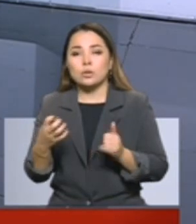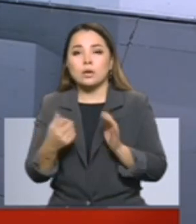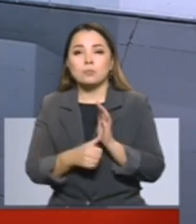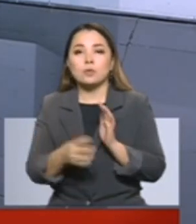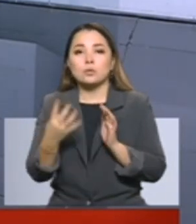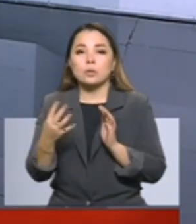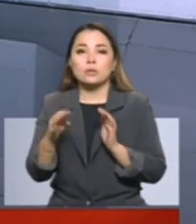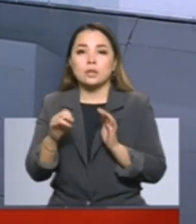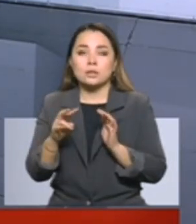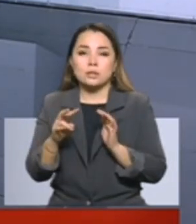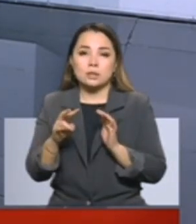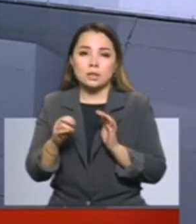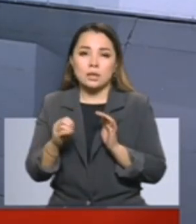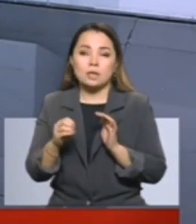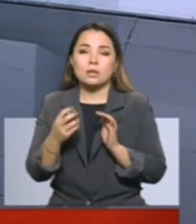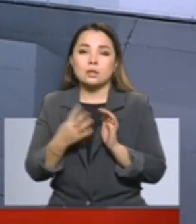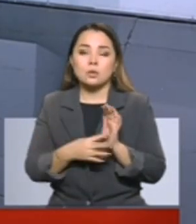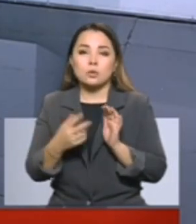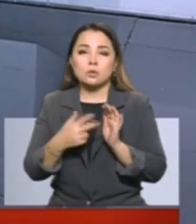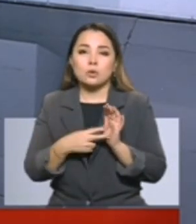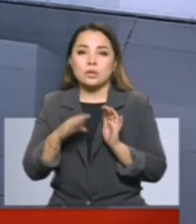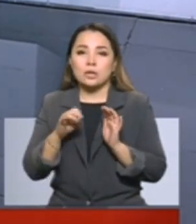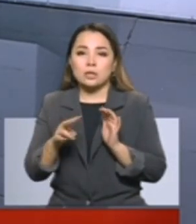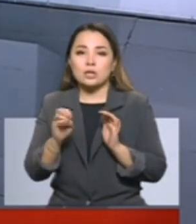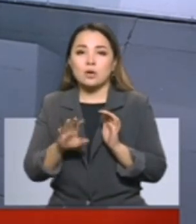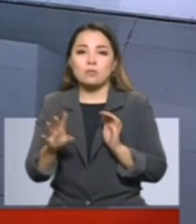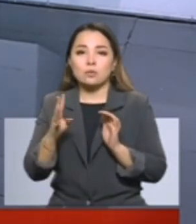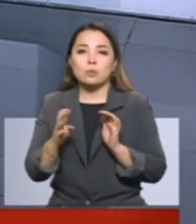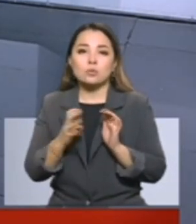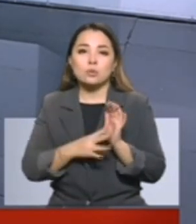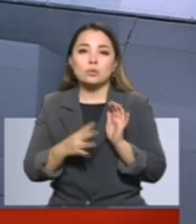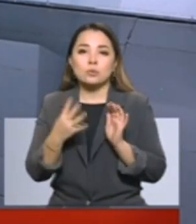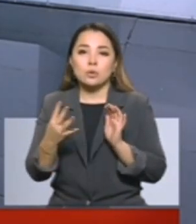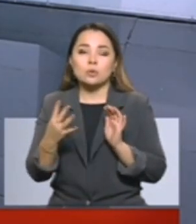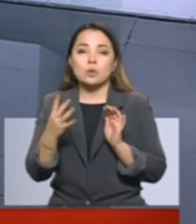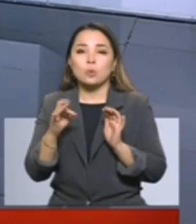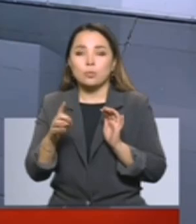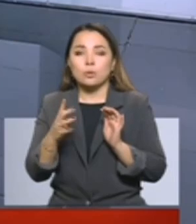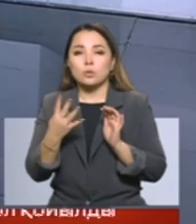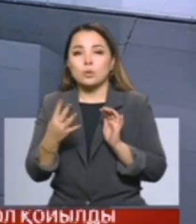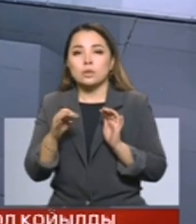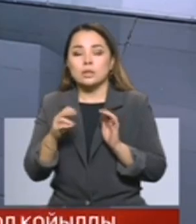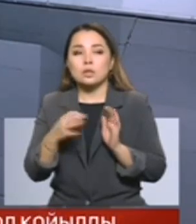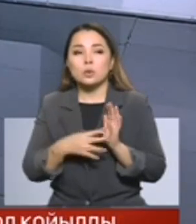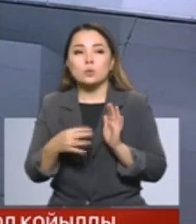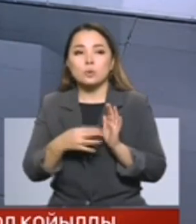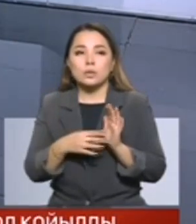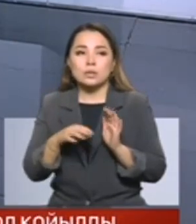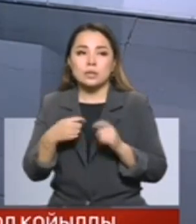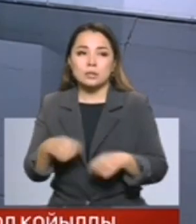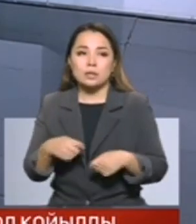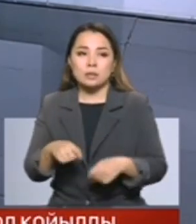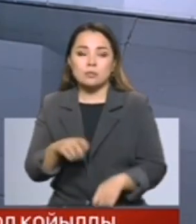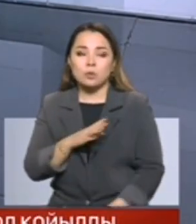464 теңге 98 тиын, евро 494, рубль 4 теңге 99 тиыннан саудаланып жатыр.